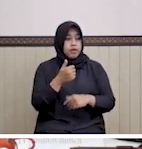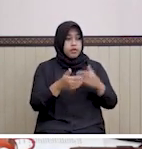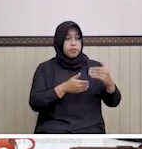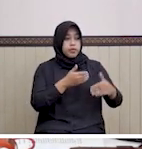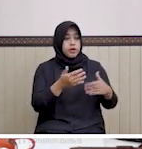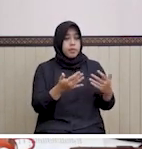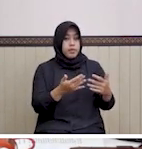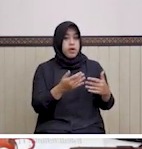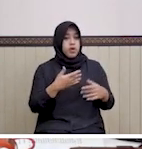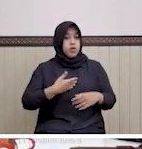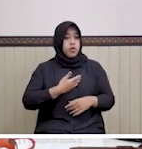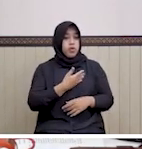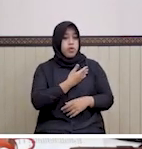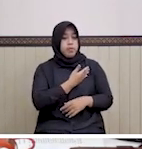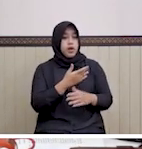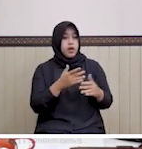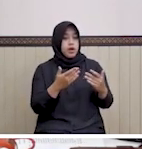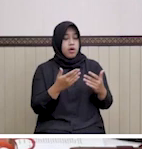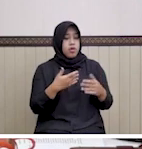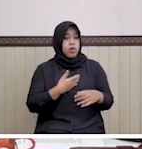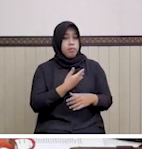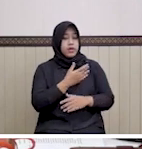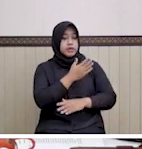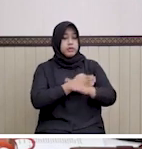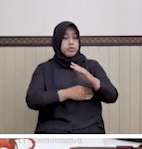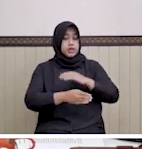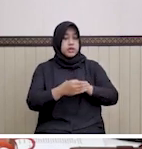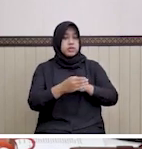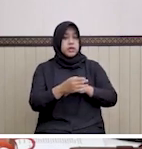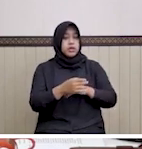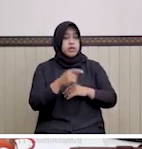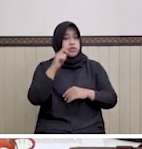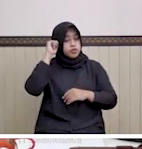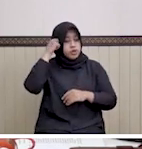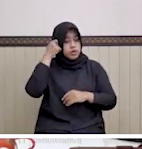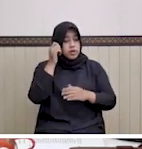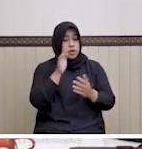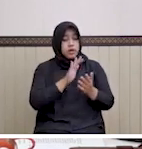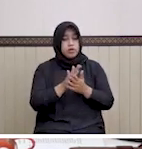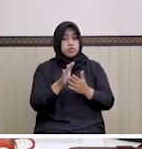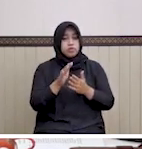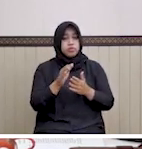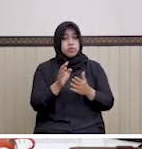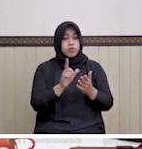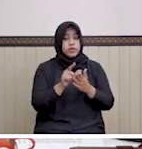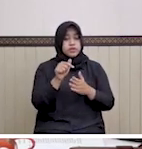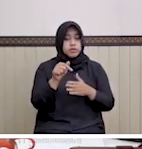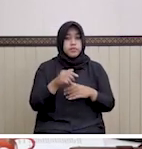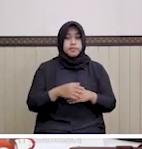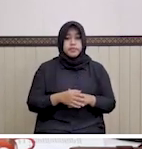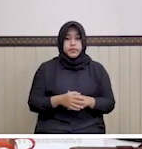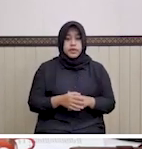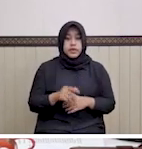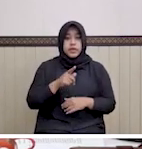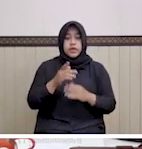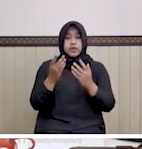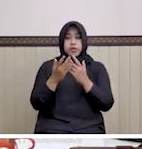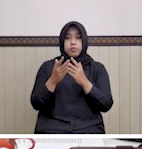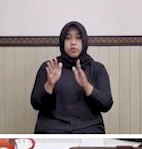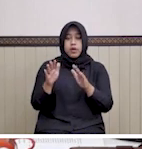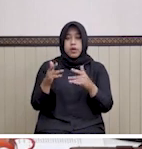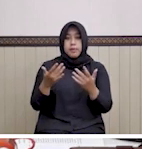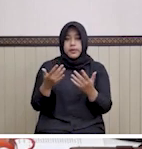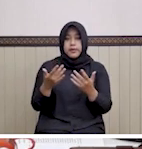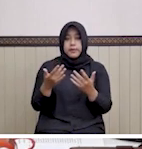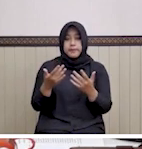kemudian korban-korban disabilitas nyambung dan dianggap sulit kita bisa kali bersama kan gitu itu dan kita terbuka dengan